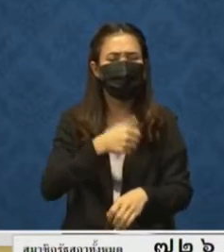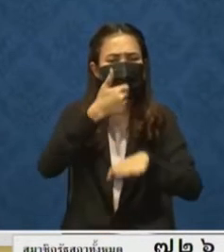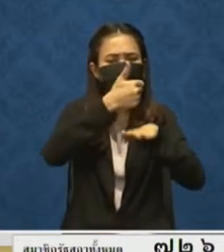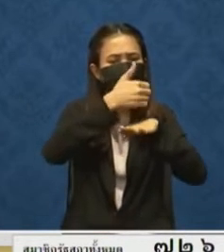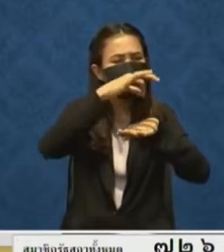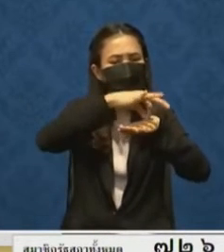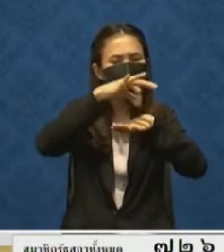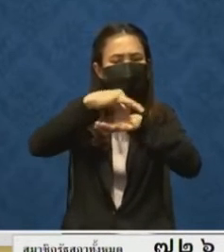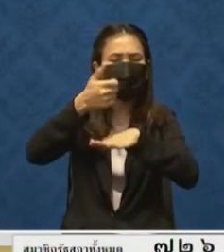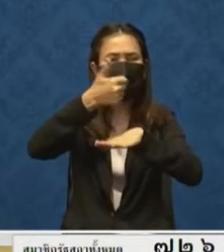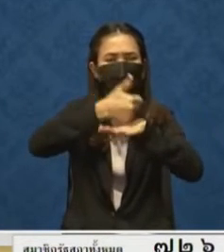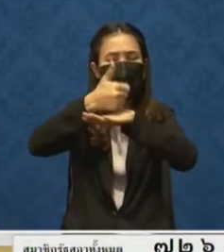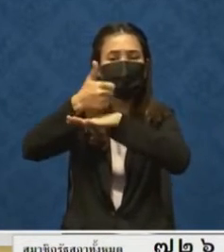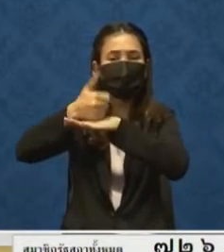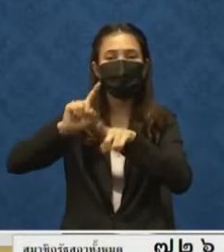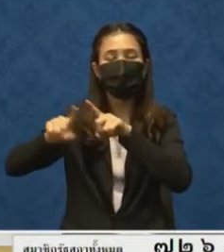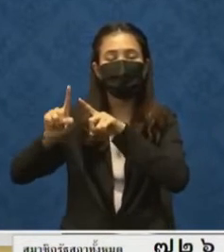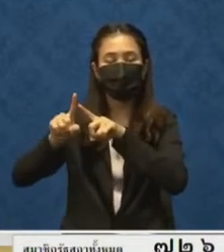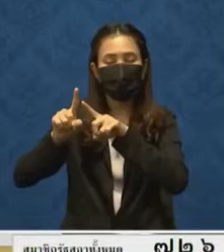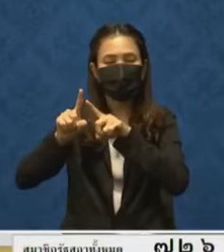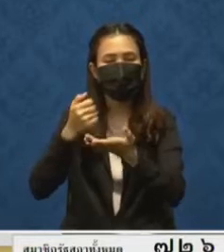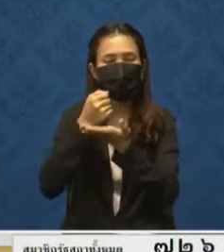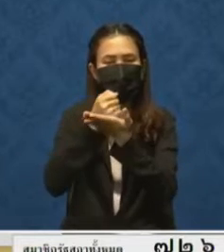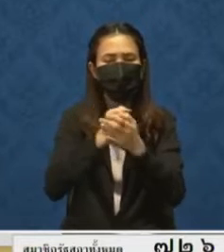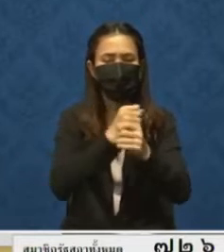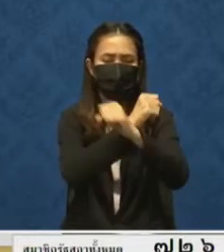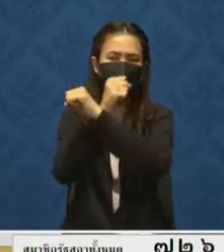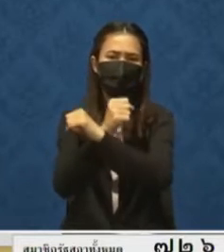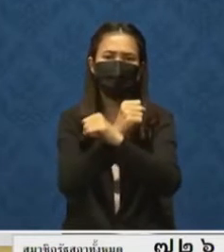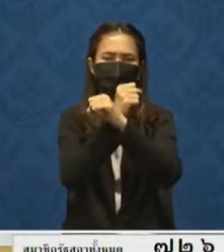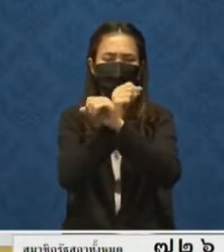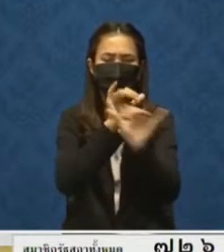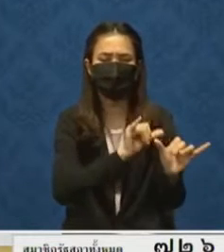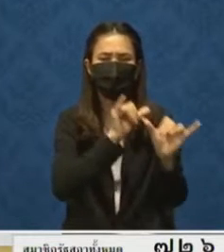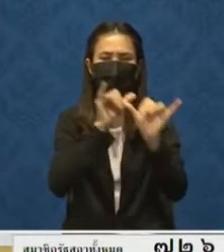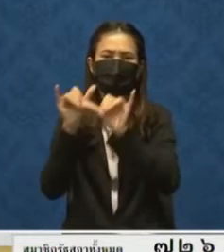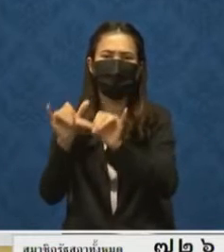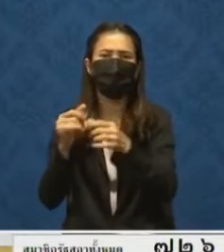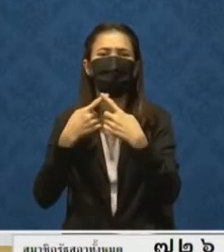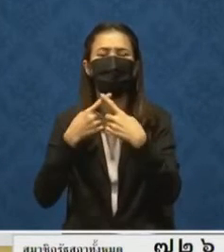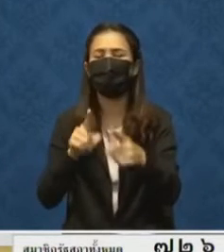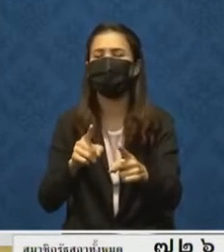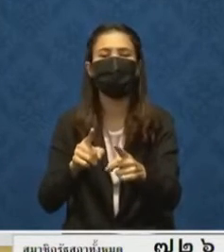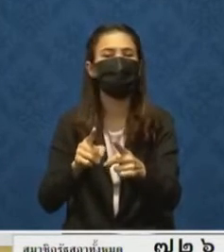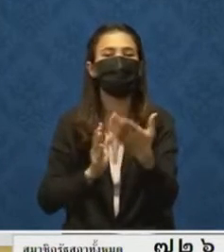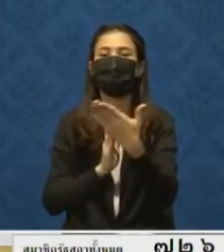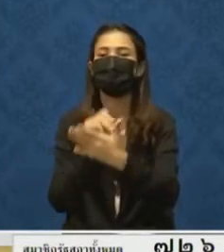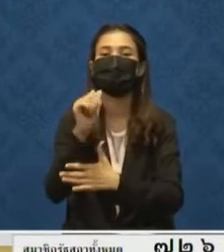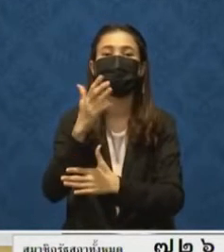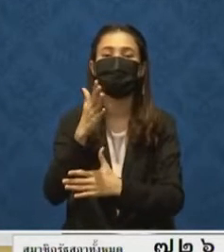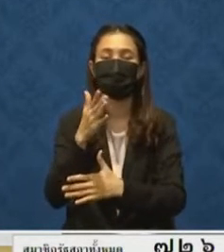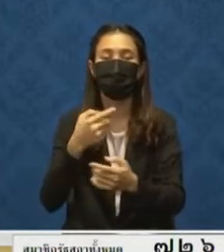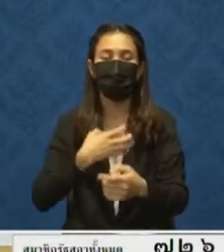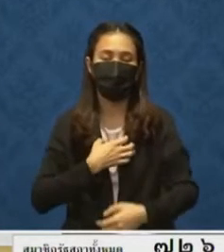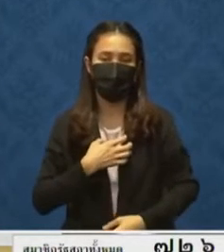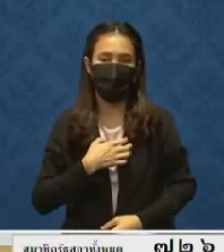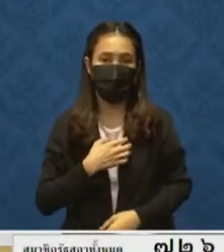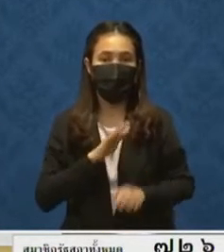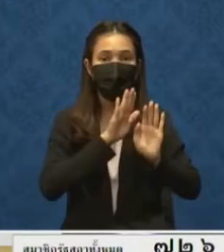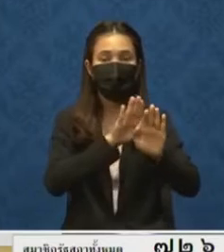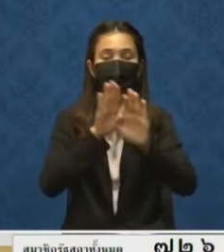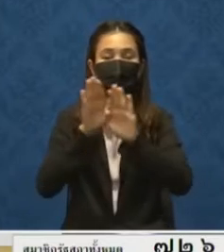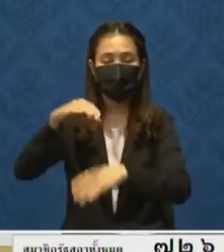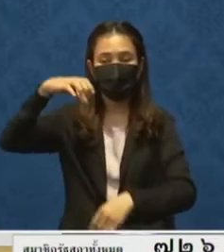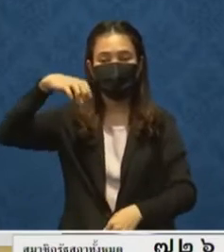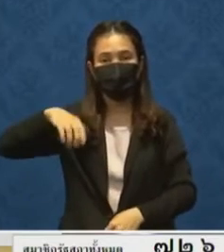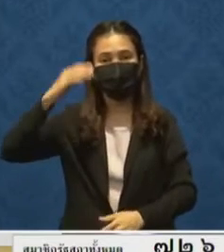ย์แต่ก็ไมเป็ผลก็เลยอยากจะฝากสำนัก